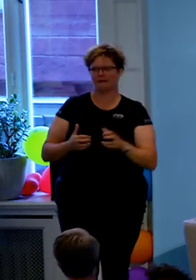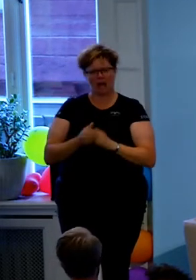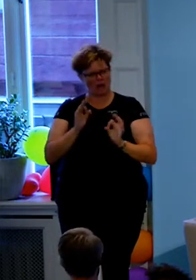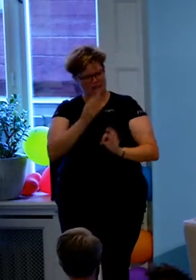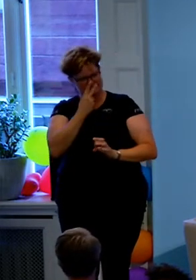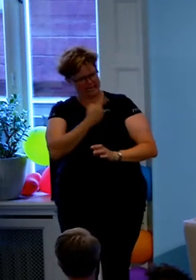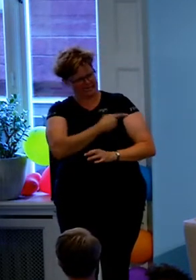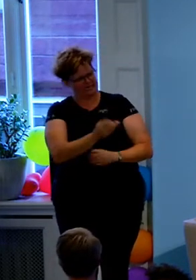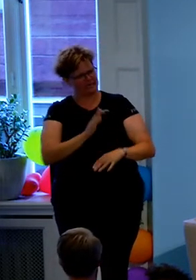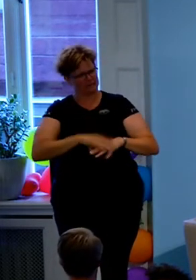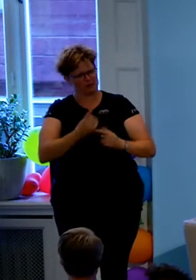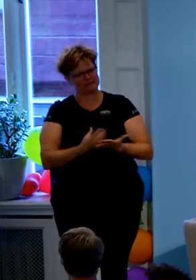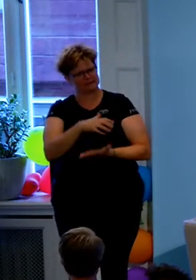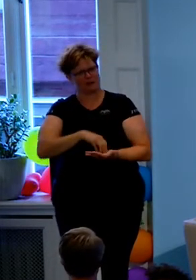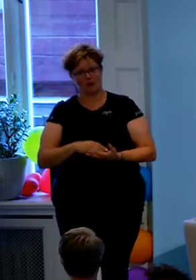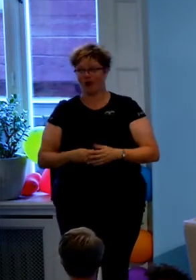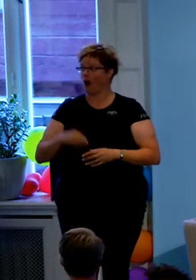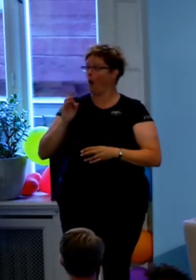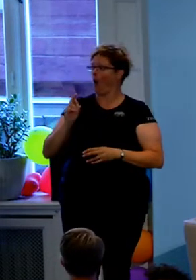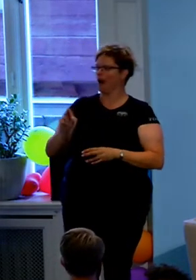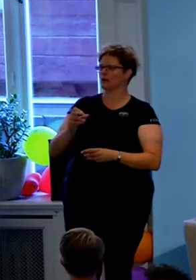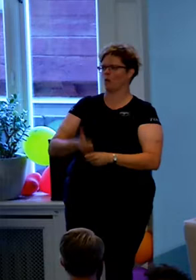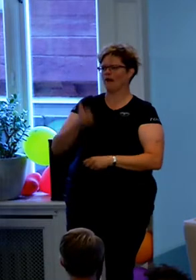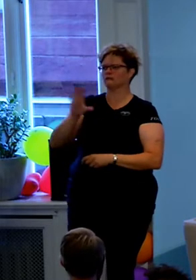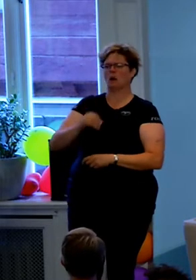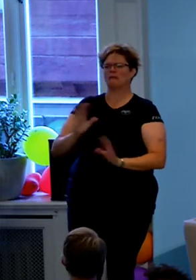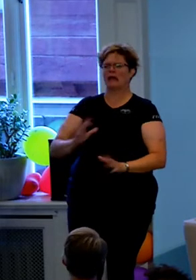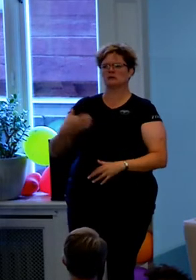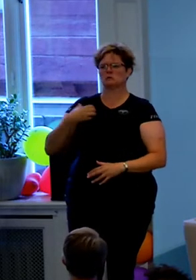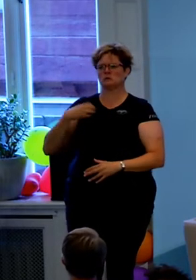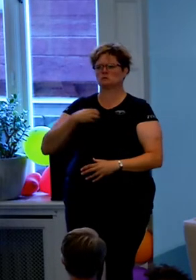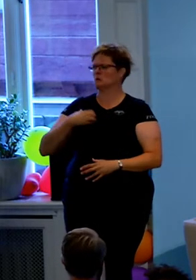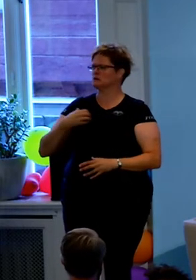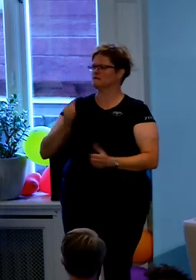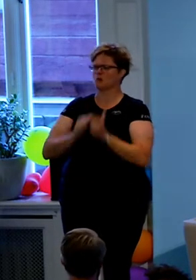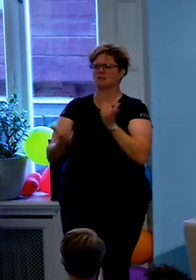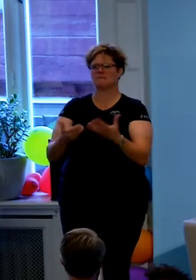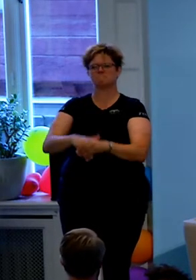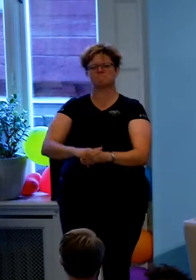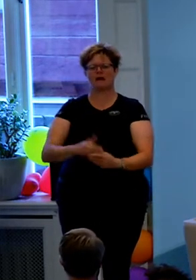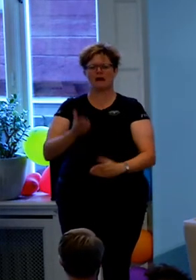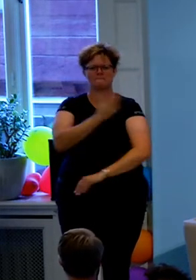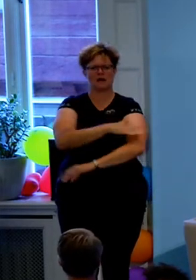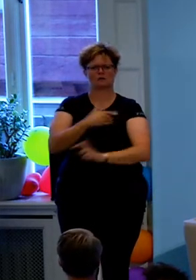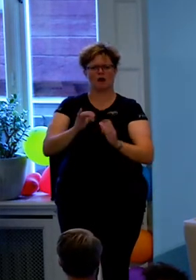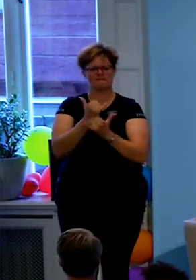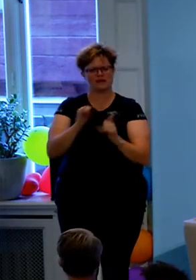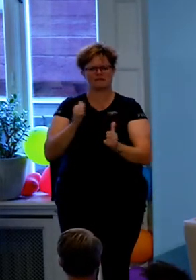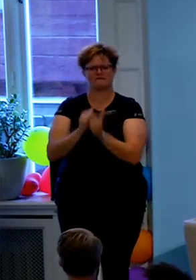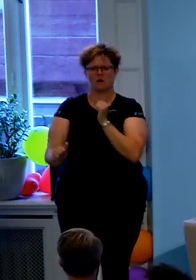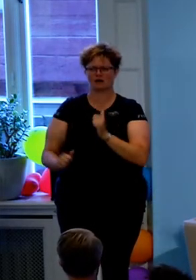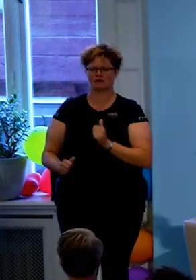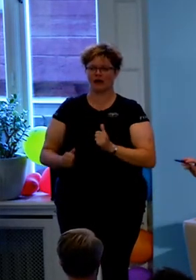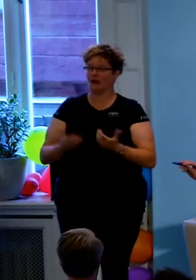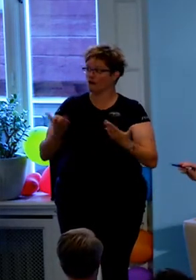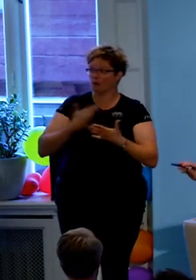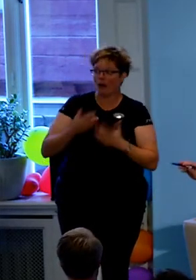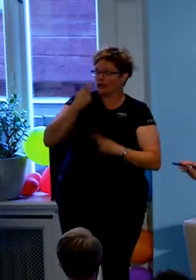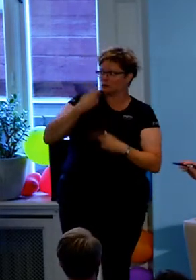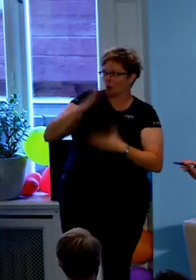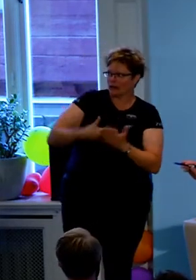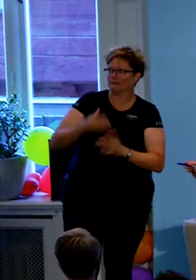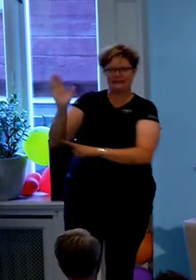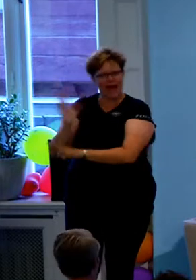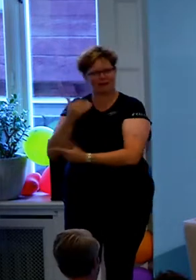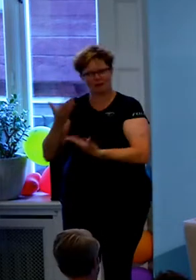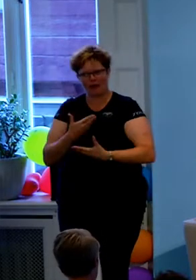på det? För när jag var HR-chef då var det så här. Nej, men konsulter får inte följa med på personalfesten. Och konsulter får inte... Får ingen julklapp heller. De får